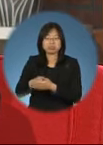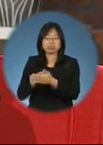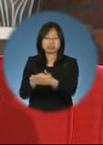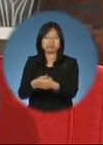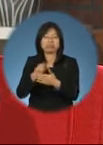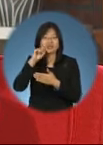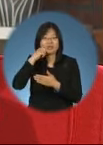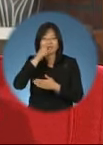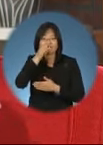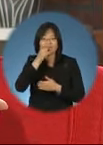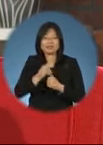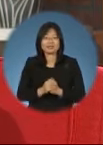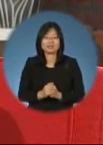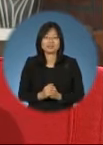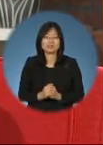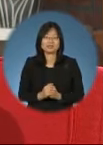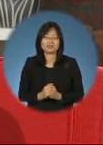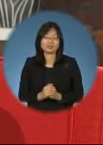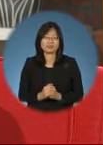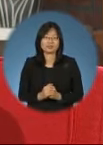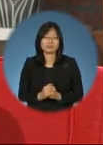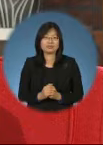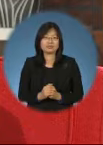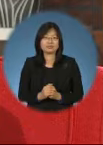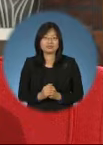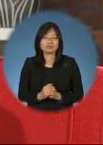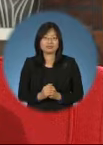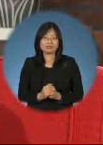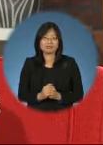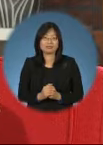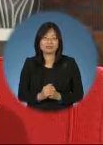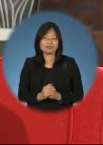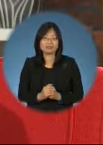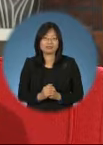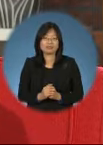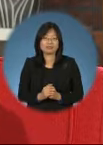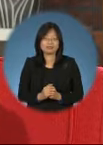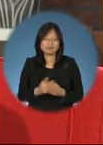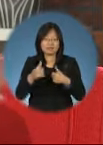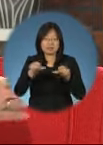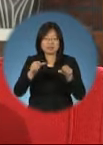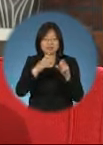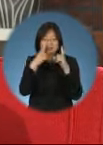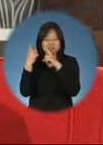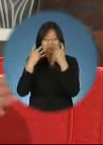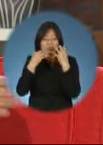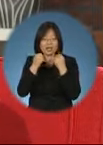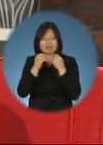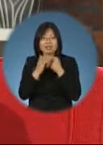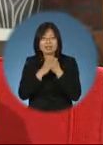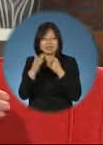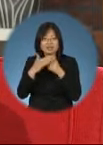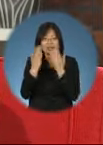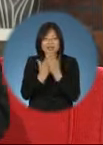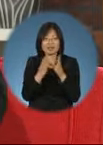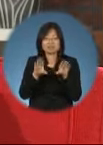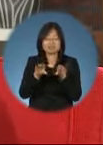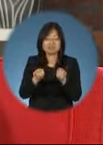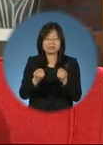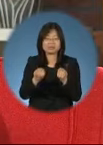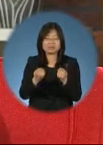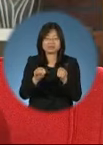그렇겠죠. 예. 얼마나 이게 그걸 파괴해야 될 유혹이 많았겠어요. 그러니까요. 다 접고.